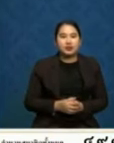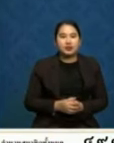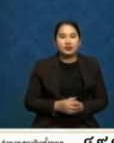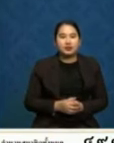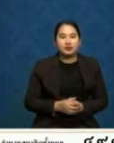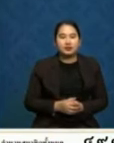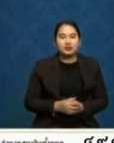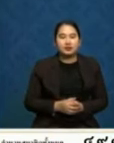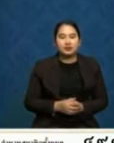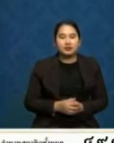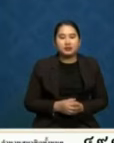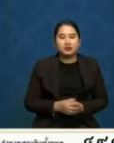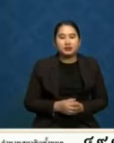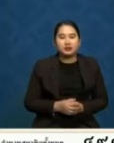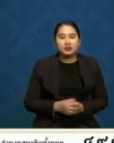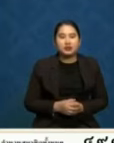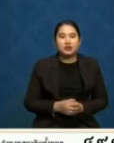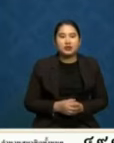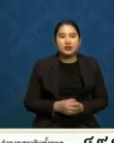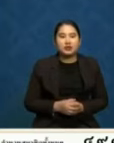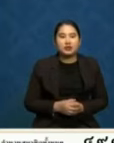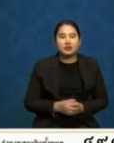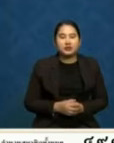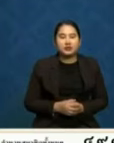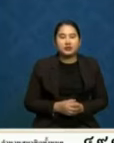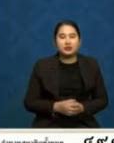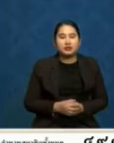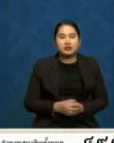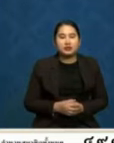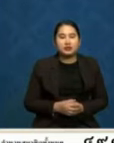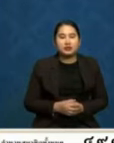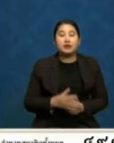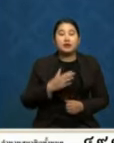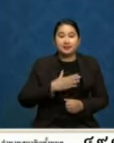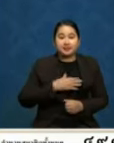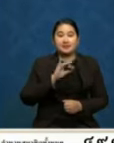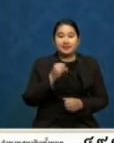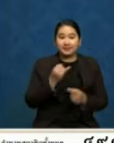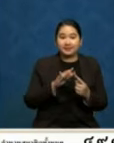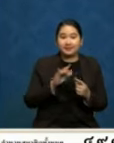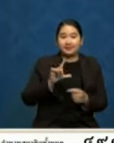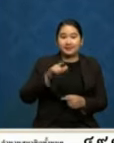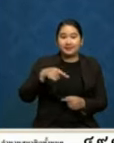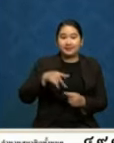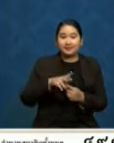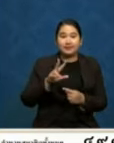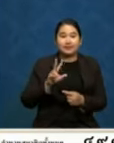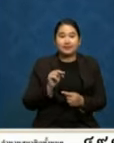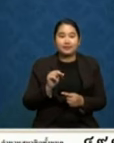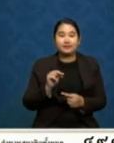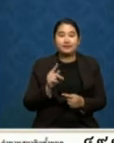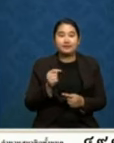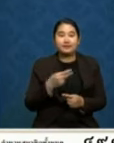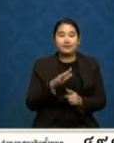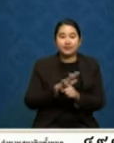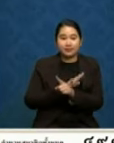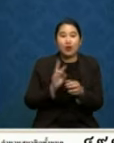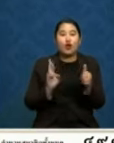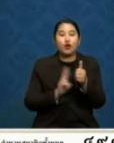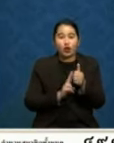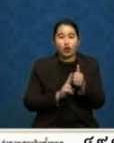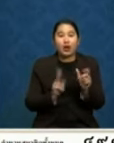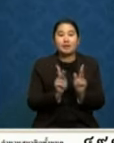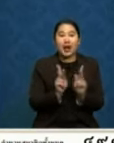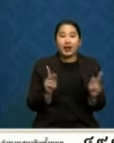ครับเชิญครับเชิญครับเชิญครับ ครับท่านประธานที่เคารพครับผมจุลพันธ์อมรวิวัฒน์ในฐานะรองประธานกรรมาธิการงบประมาณนะ